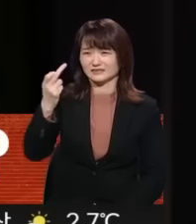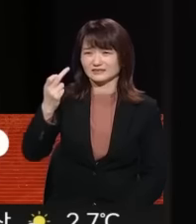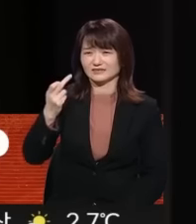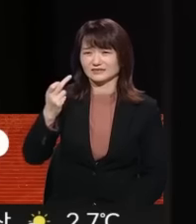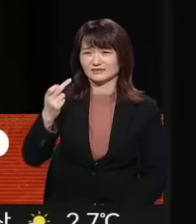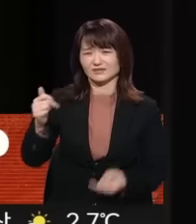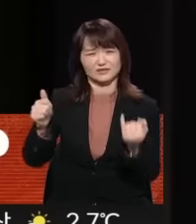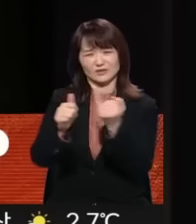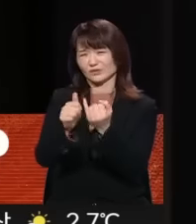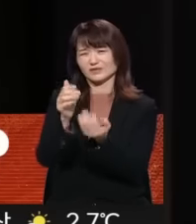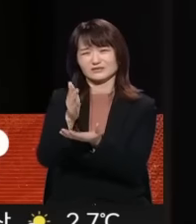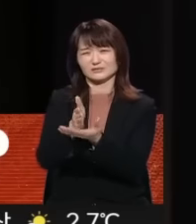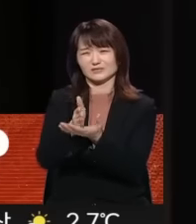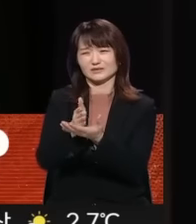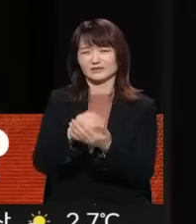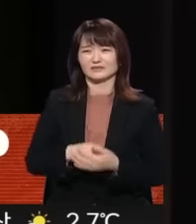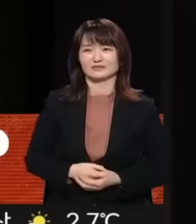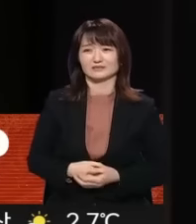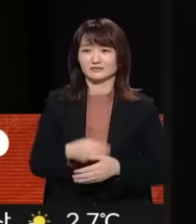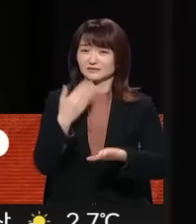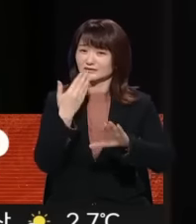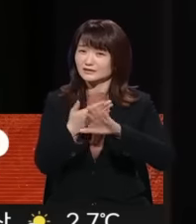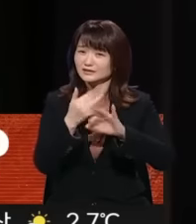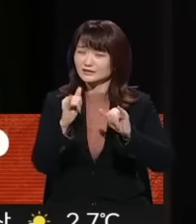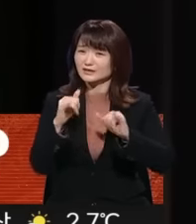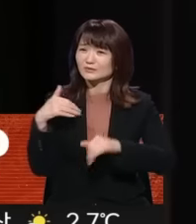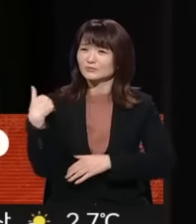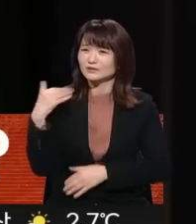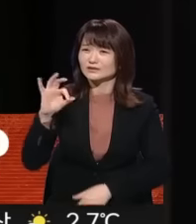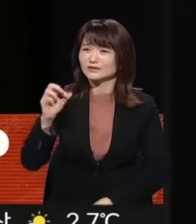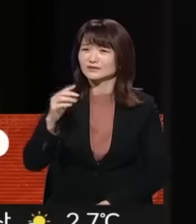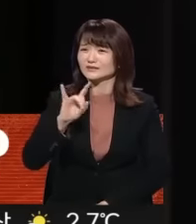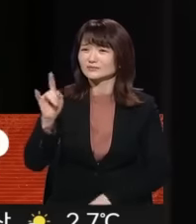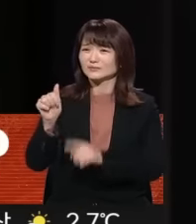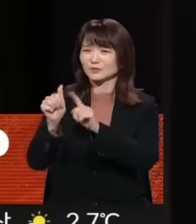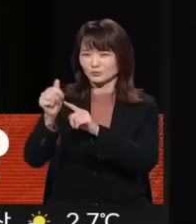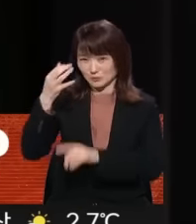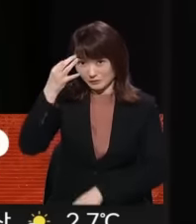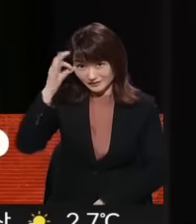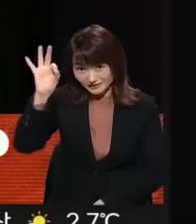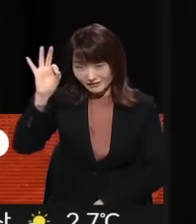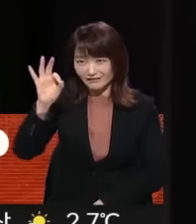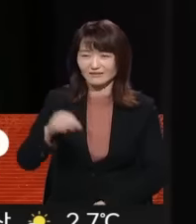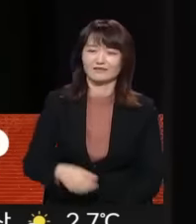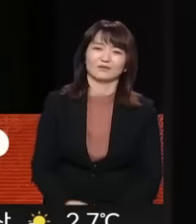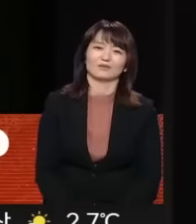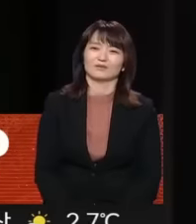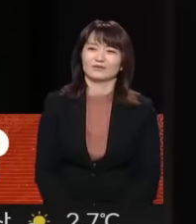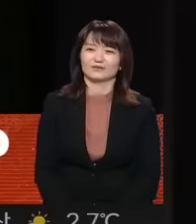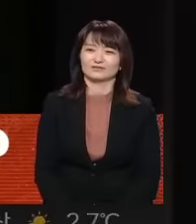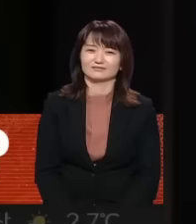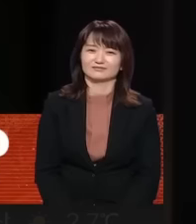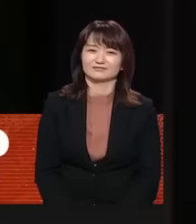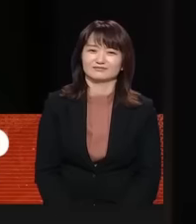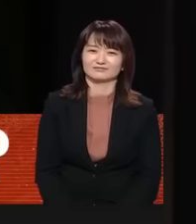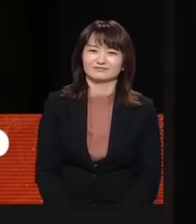말씀을 하셨는데 권동호 님 다른 사람이면 몰라도 은배 오빠면 인정입니다라고도 말씀하셨습니다 저